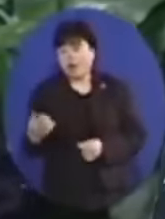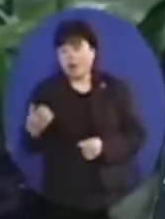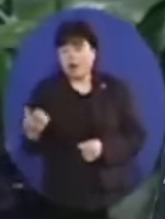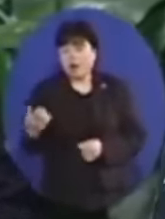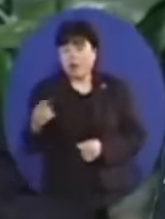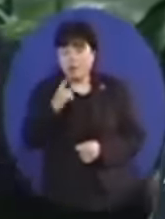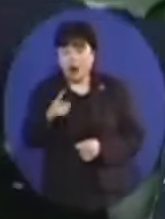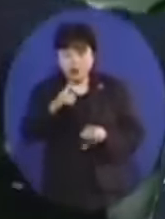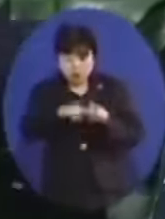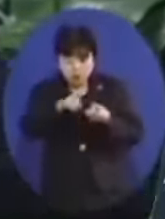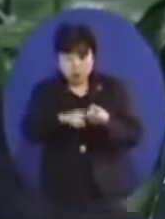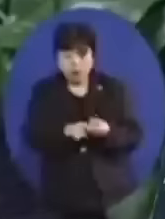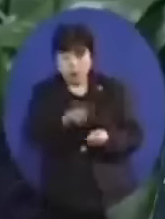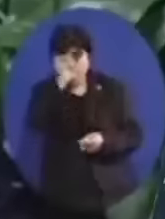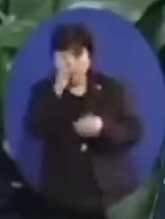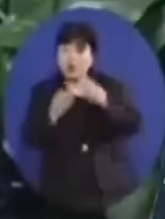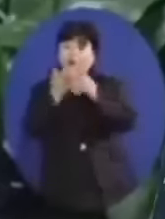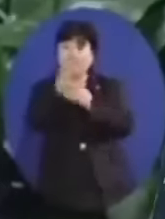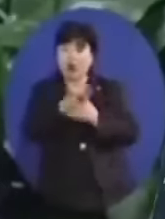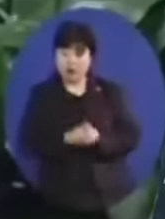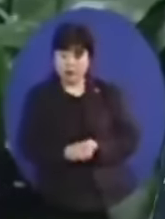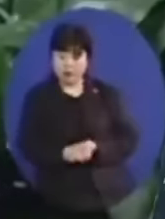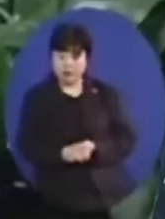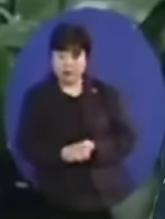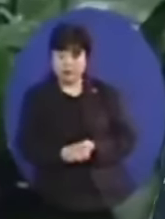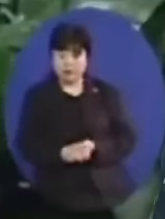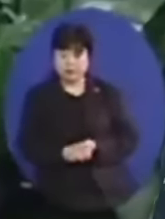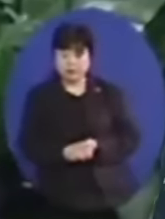하면 아파지는 것입니다.